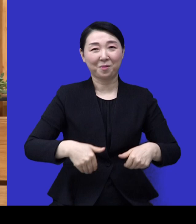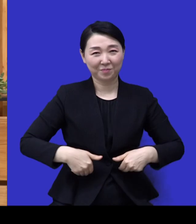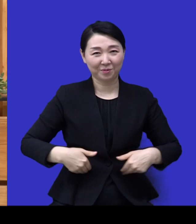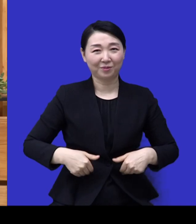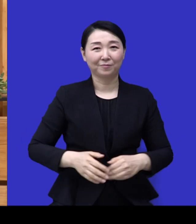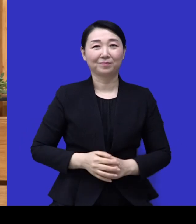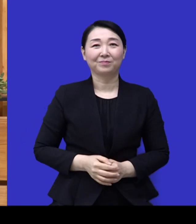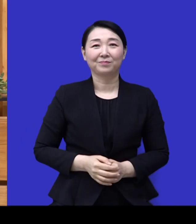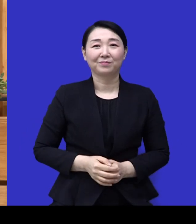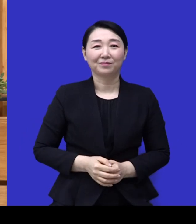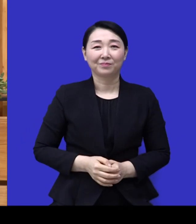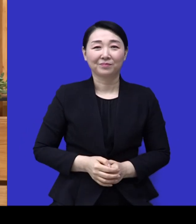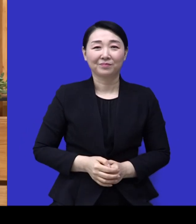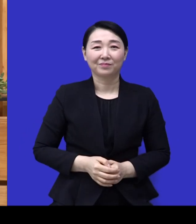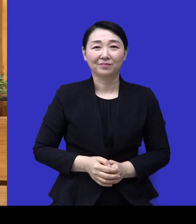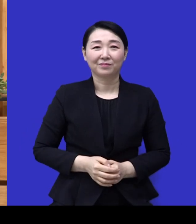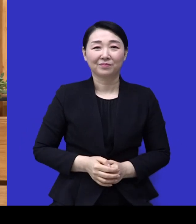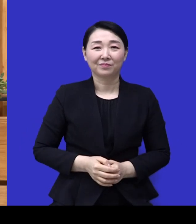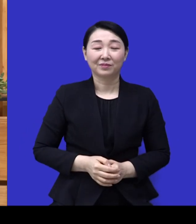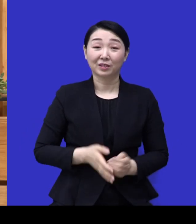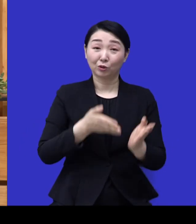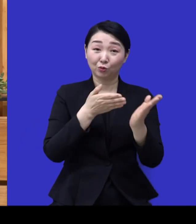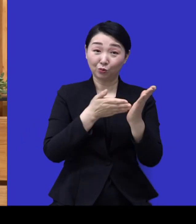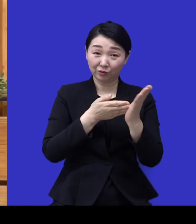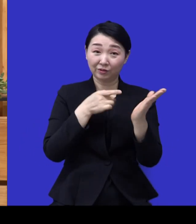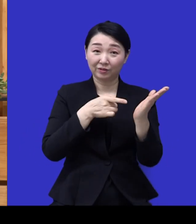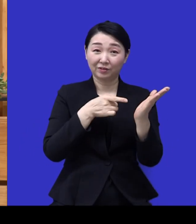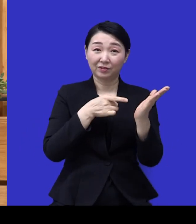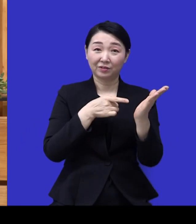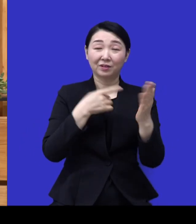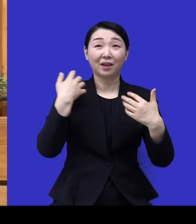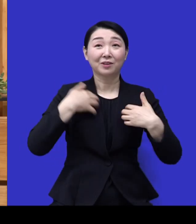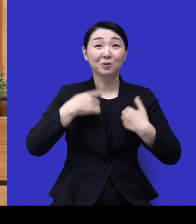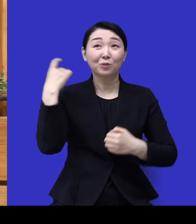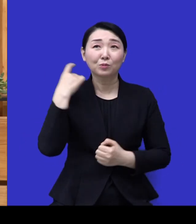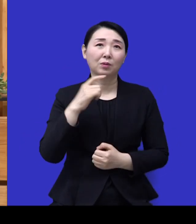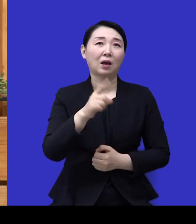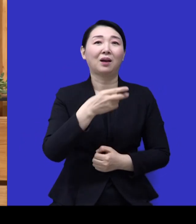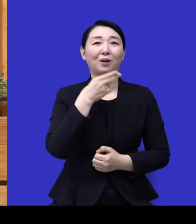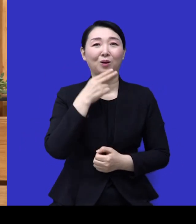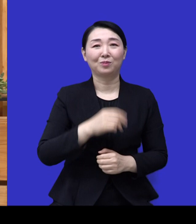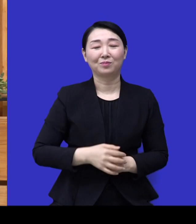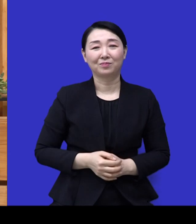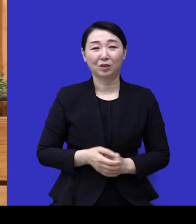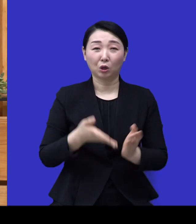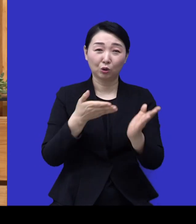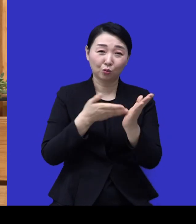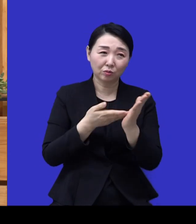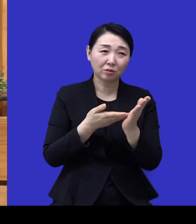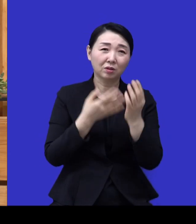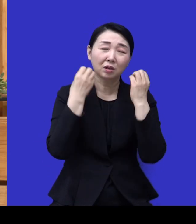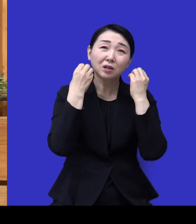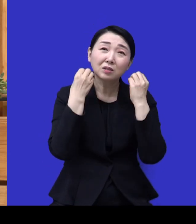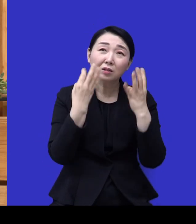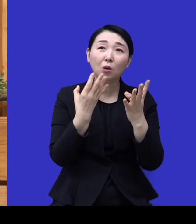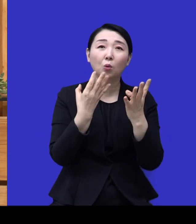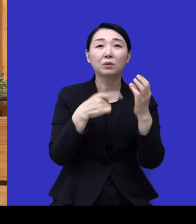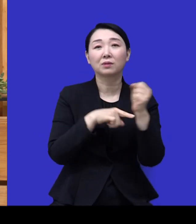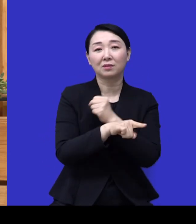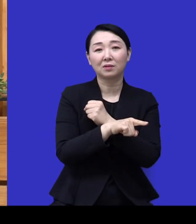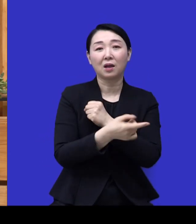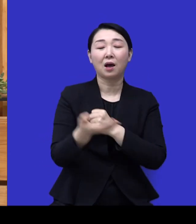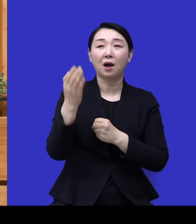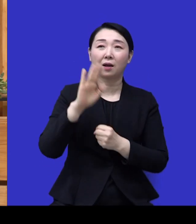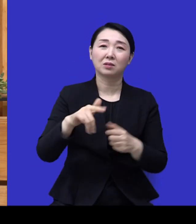아닌가 하는 생각이 들었어요. 사실 뉴스가 기쁜 소식이 하나도 없거든요. 사실 뉴스란 늘 새로움이란 뜻인데